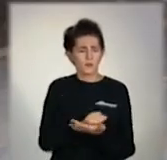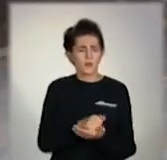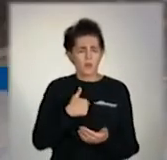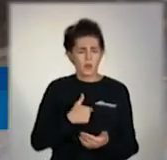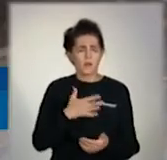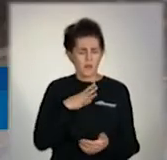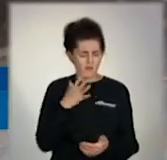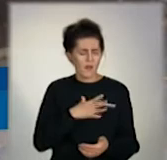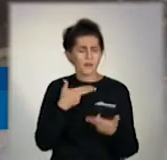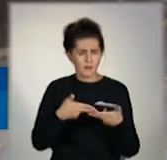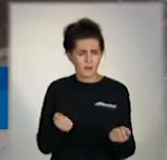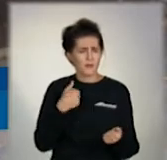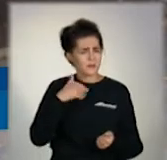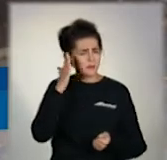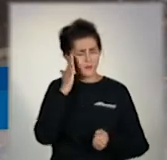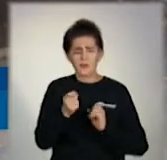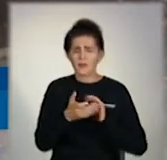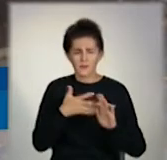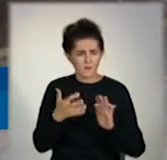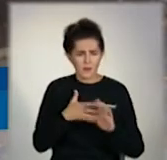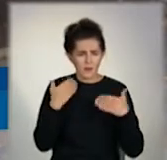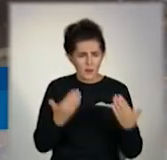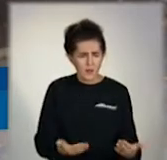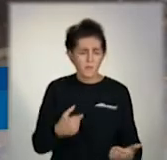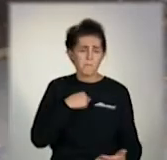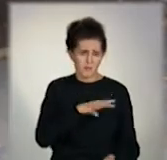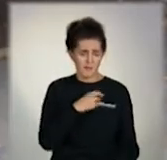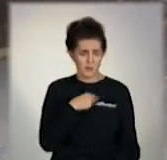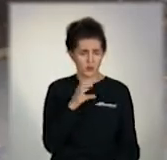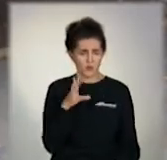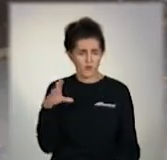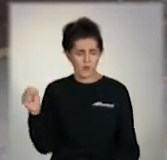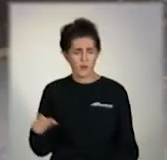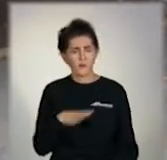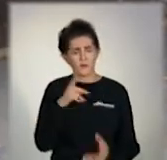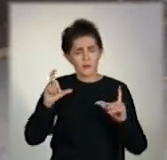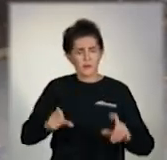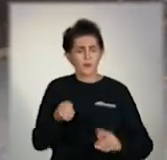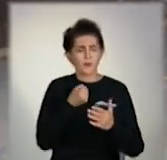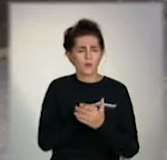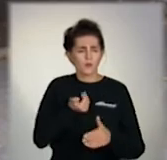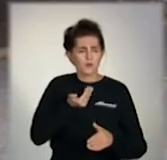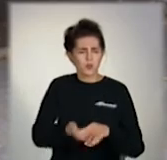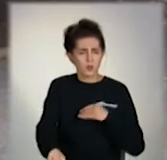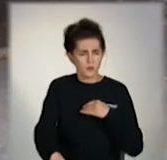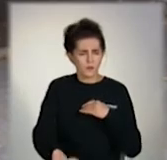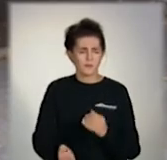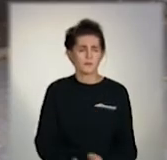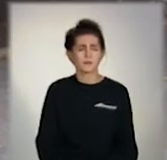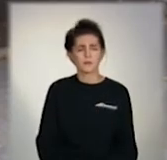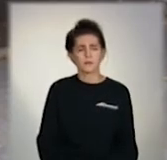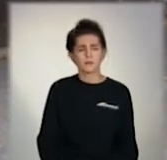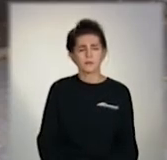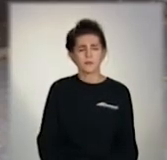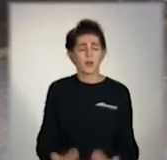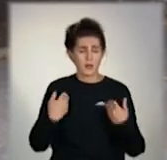систематичне недосипання, плюс я ще соватиму. Я люблю посидіти вже коли пізно, тому така от в